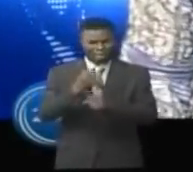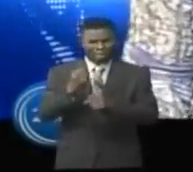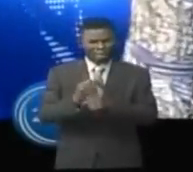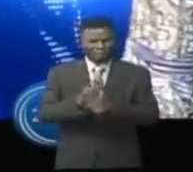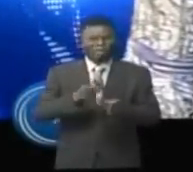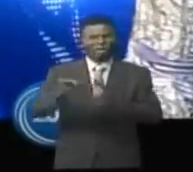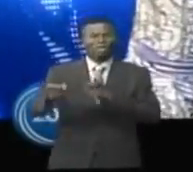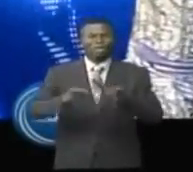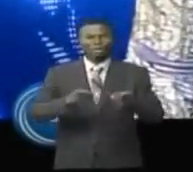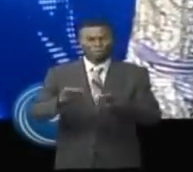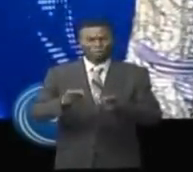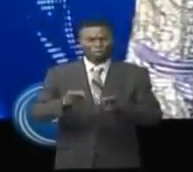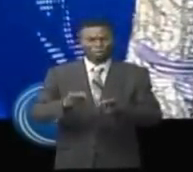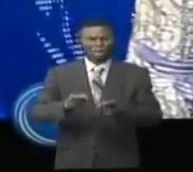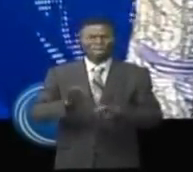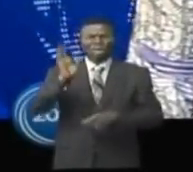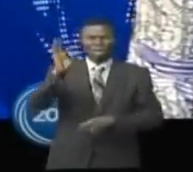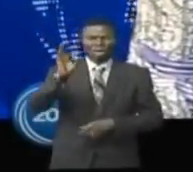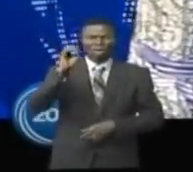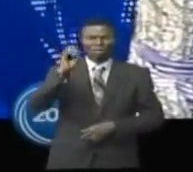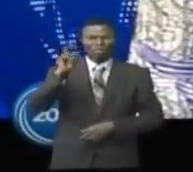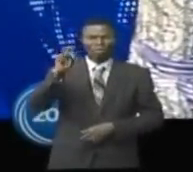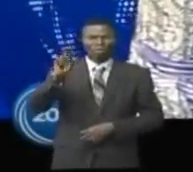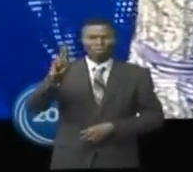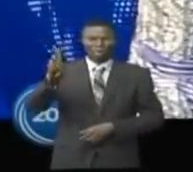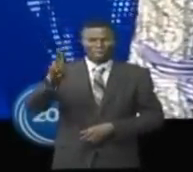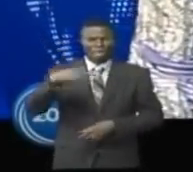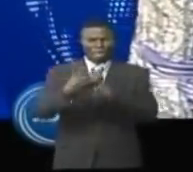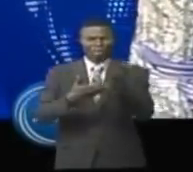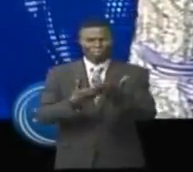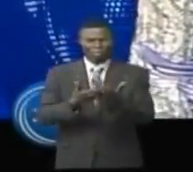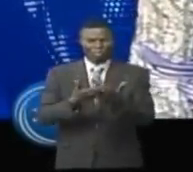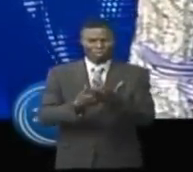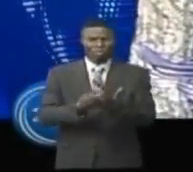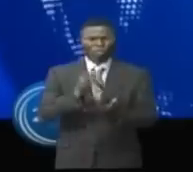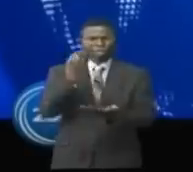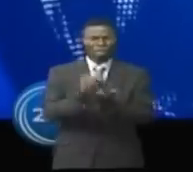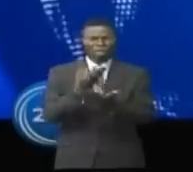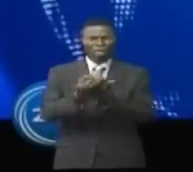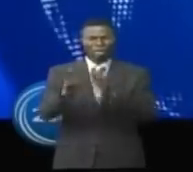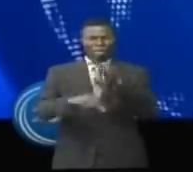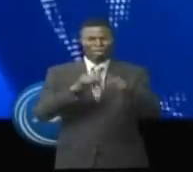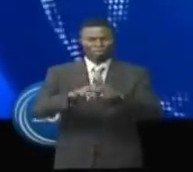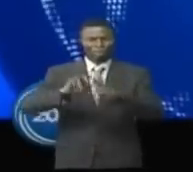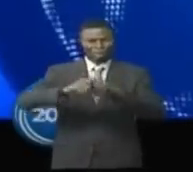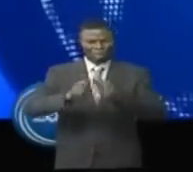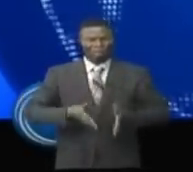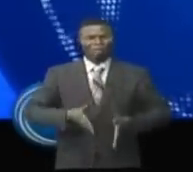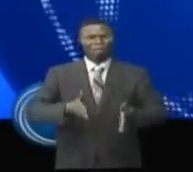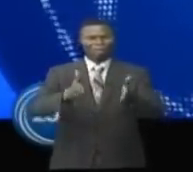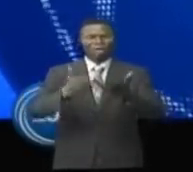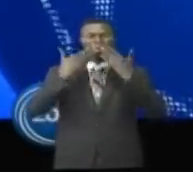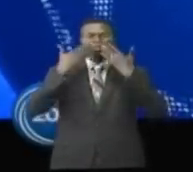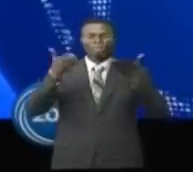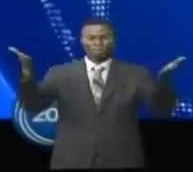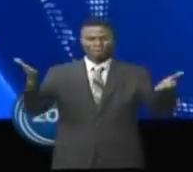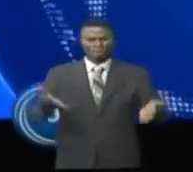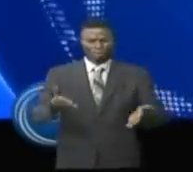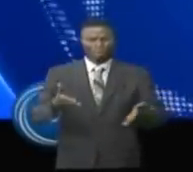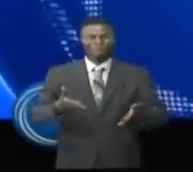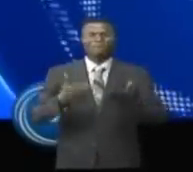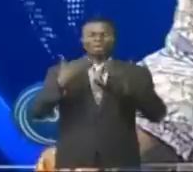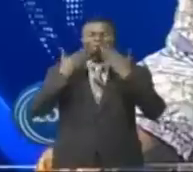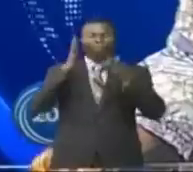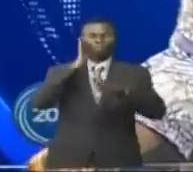gestion que accomplit le FONER. Je rappelle, c'est le Fonds national d'entretien routier. Merci d'être passé et bonsoir.